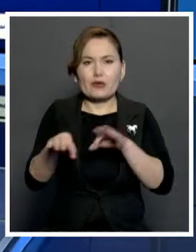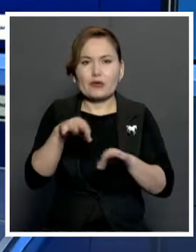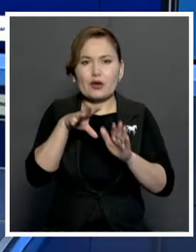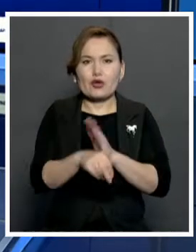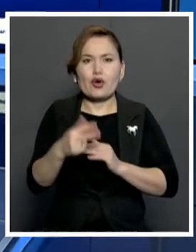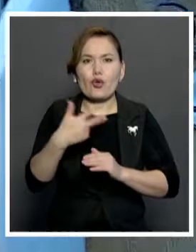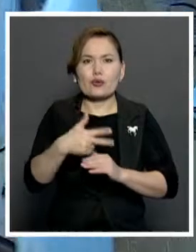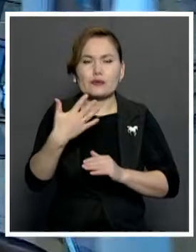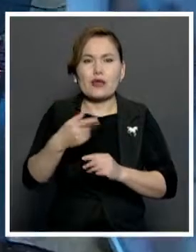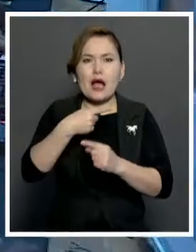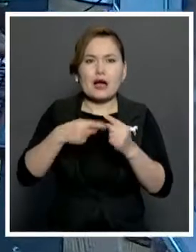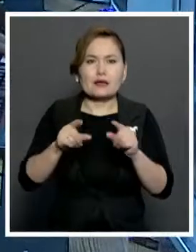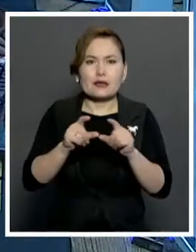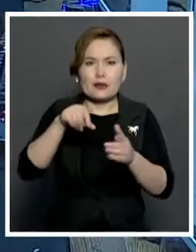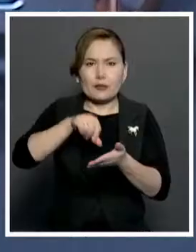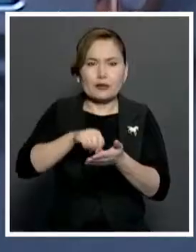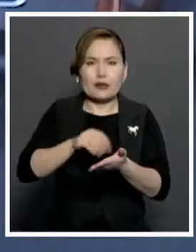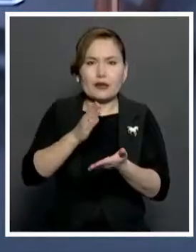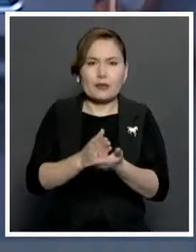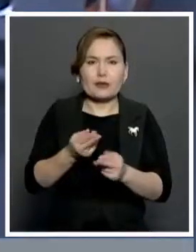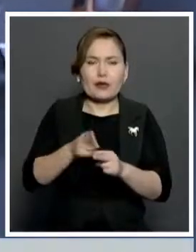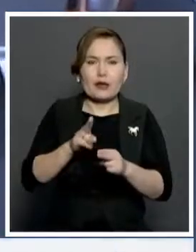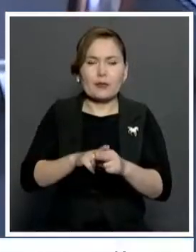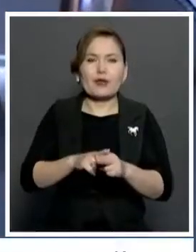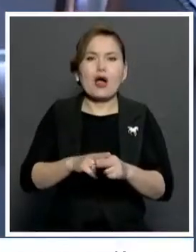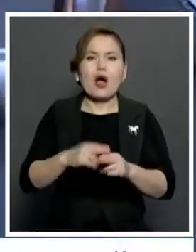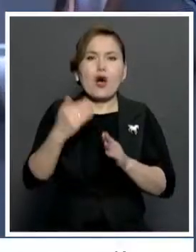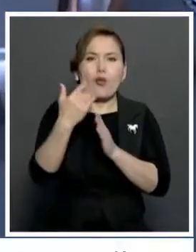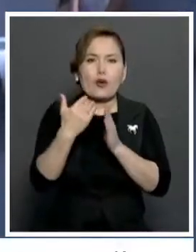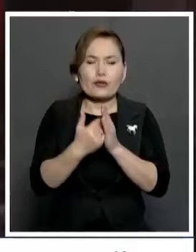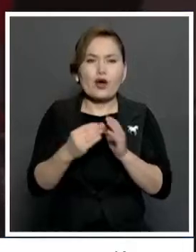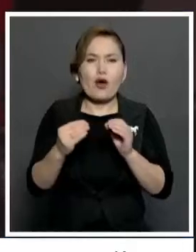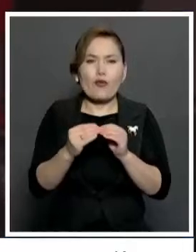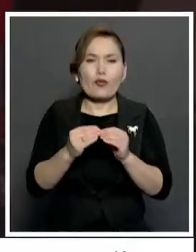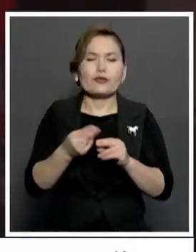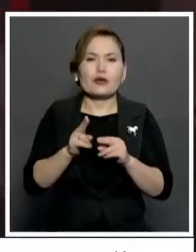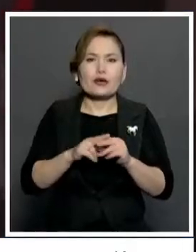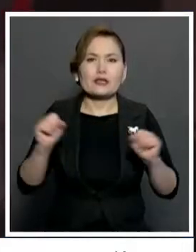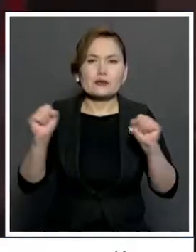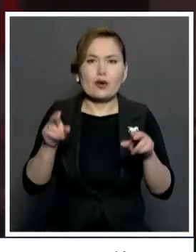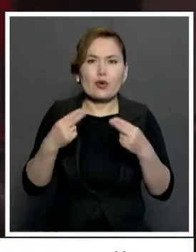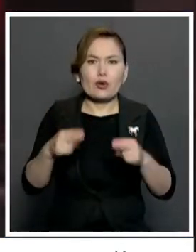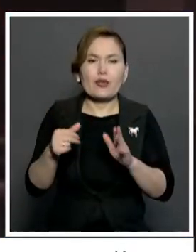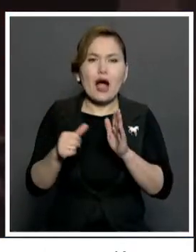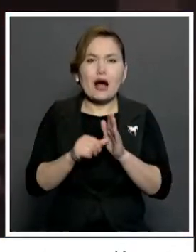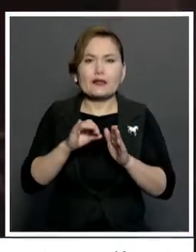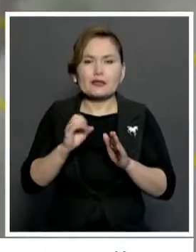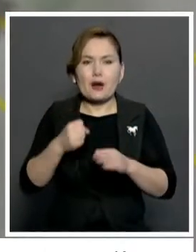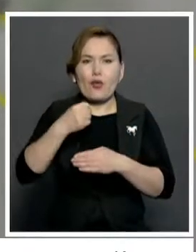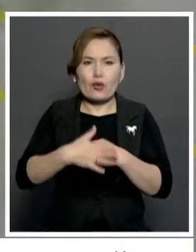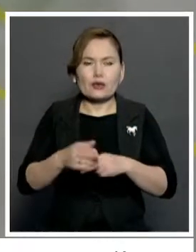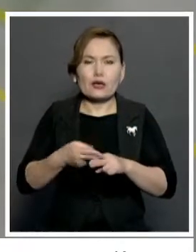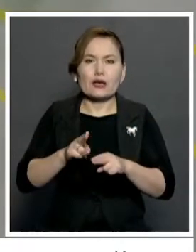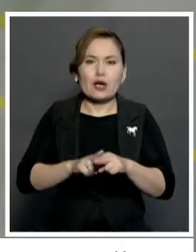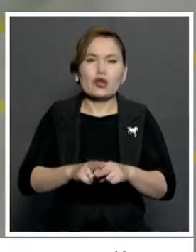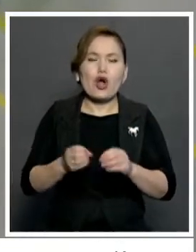35 кәсіпкерлік нысан қатысып отыр. Әкімдік таратқан мәліметке сәйкес, тізімге 10 фитнес-клубы, 6 спа-орталық, 1 бассейн, 3 боулинг және